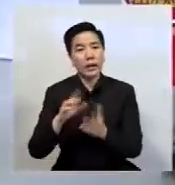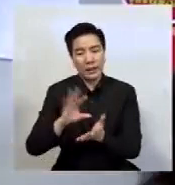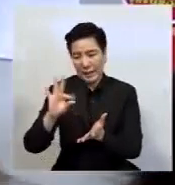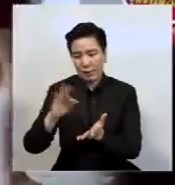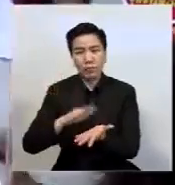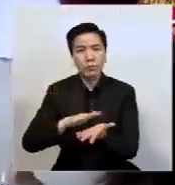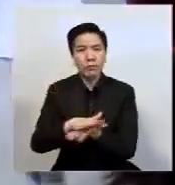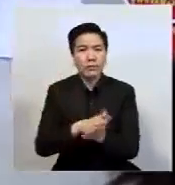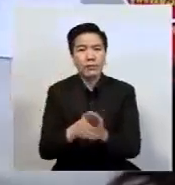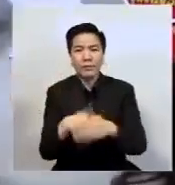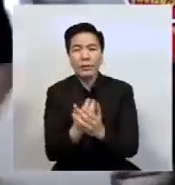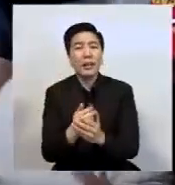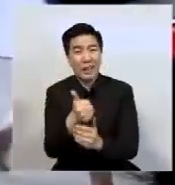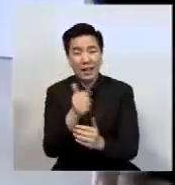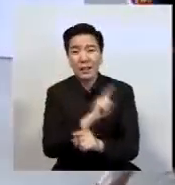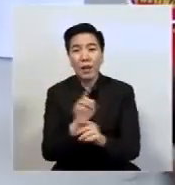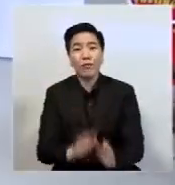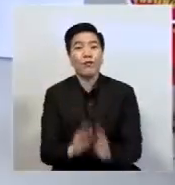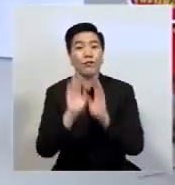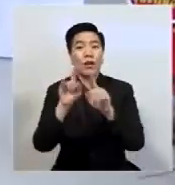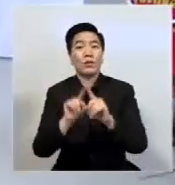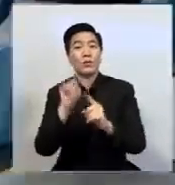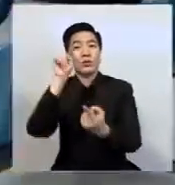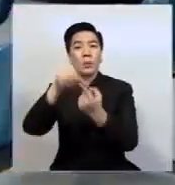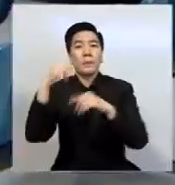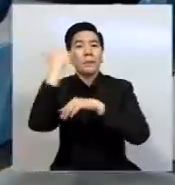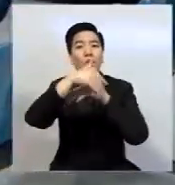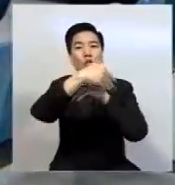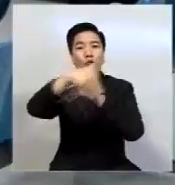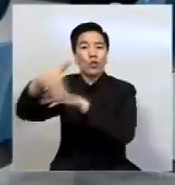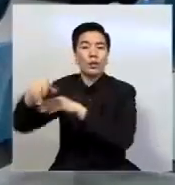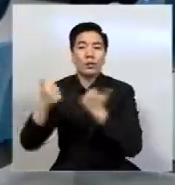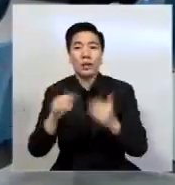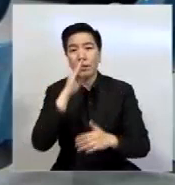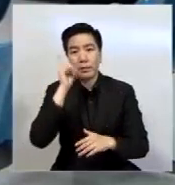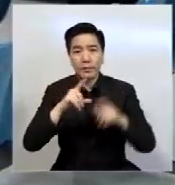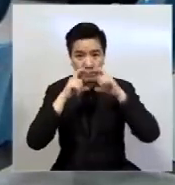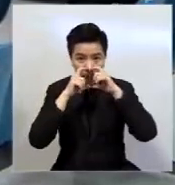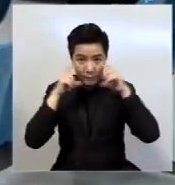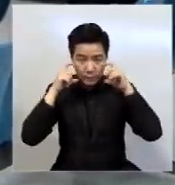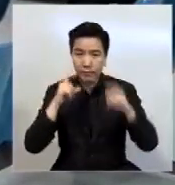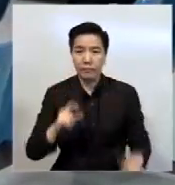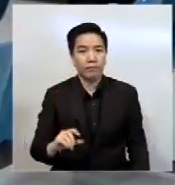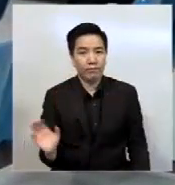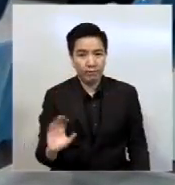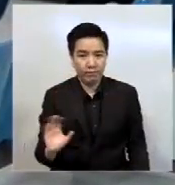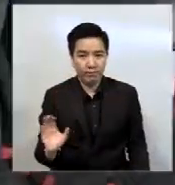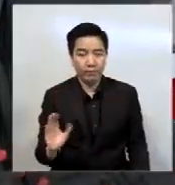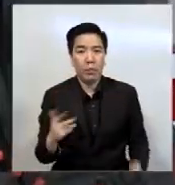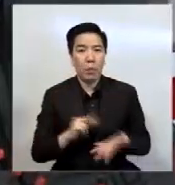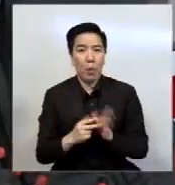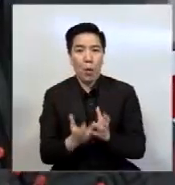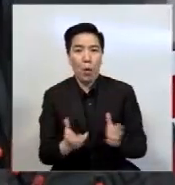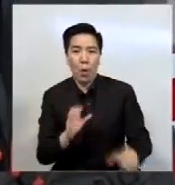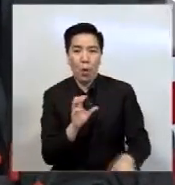ำได้ส่วนการฝากส่งไปยังปลายทางต่างประเทศถ้าเป็นหน้ากากอนามัยทำไม่ได้อยู่แล้วนะคะ เพราะเป็นของควบ